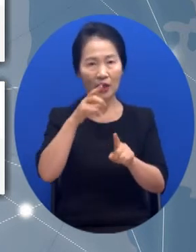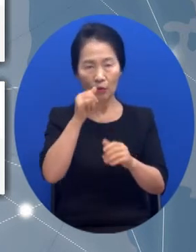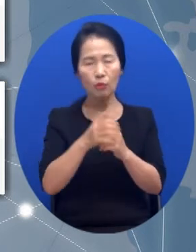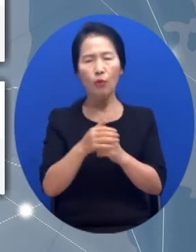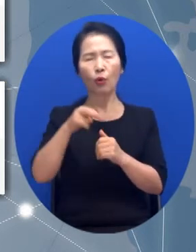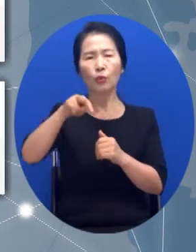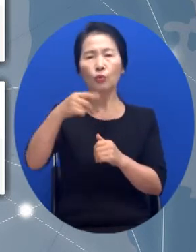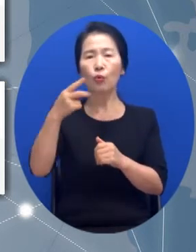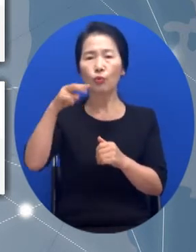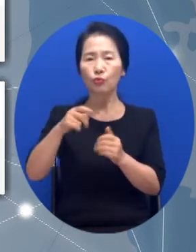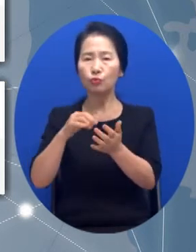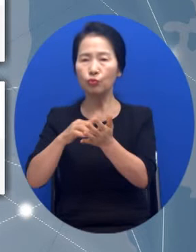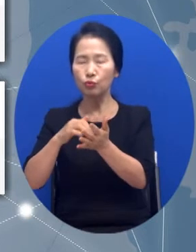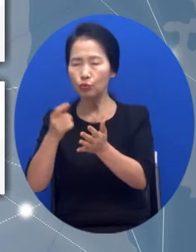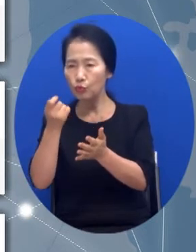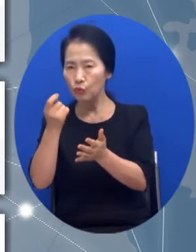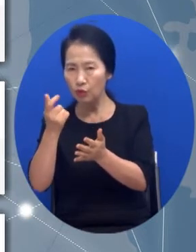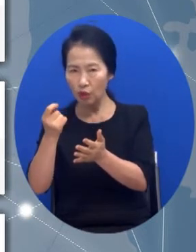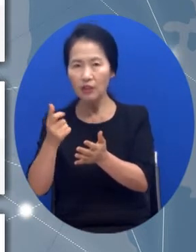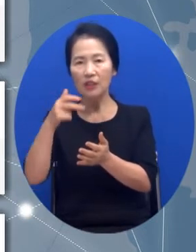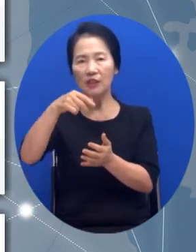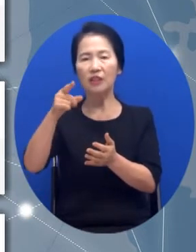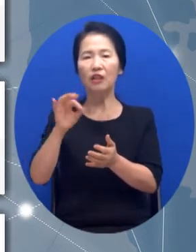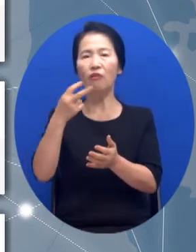자리가 줄었다는 지적도 나오고 있습니다.